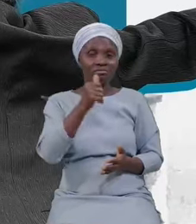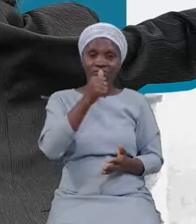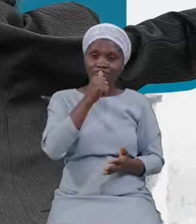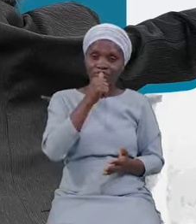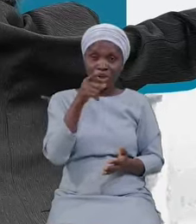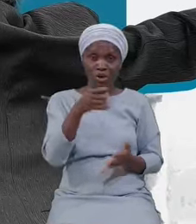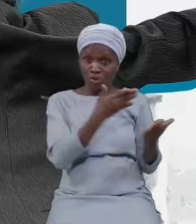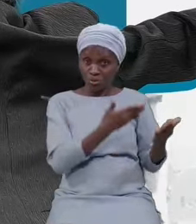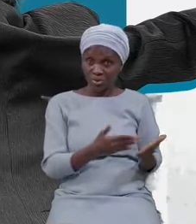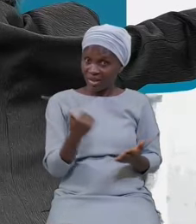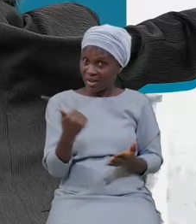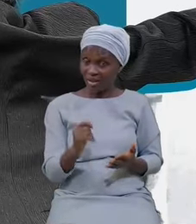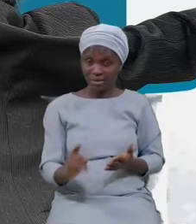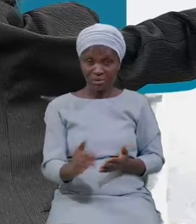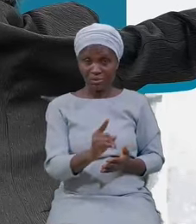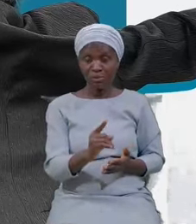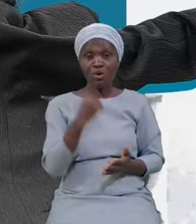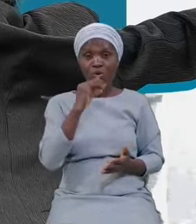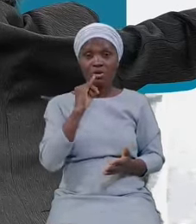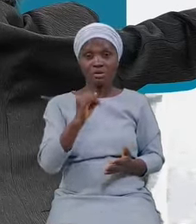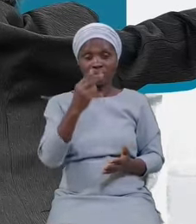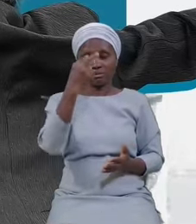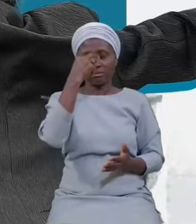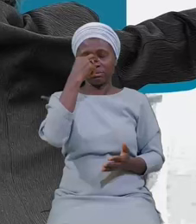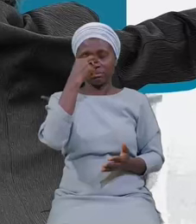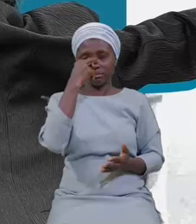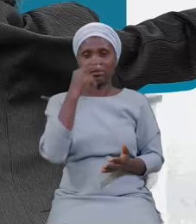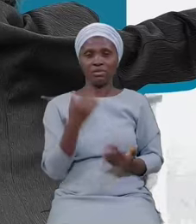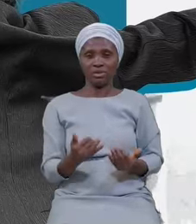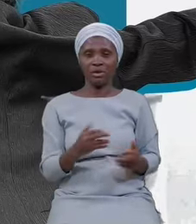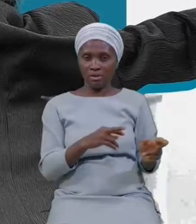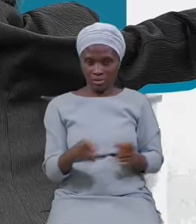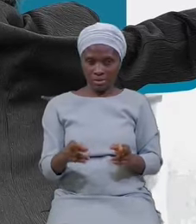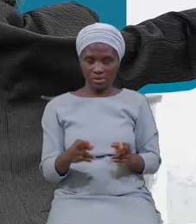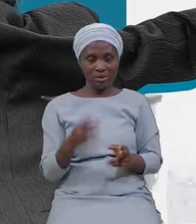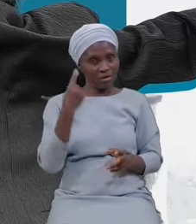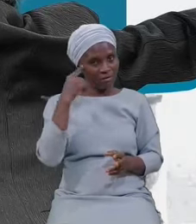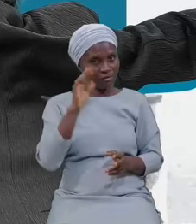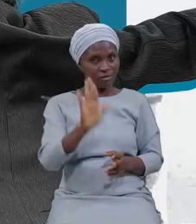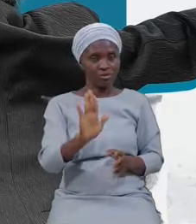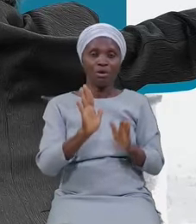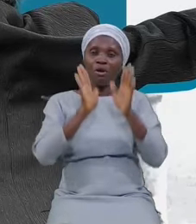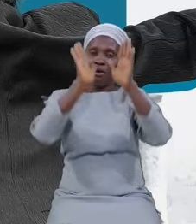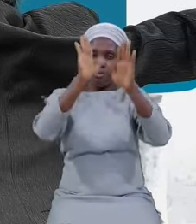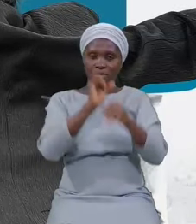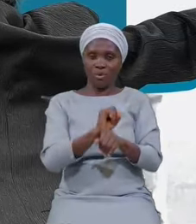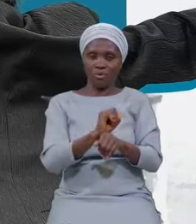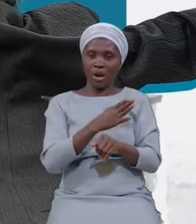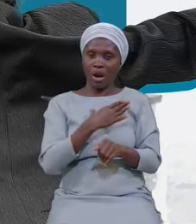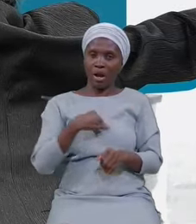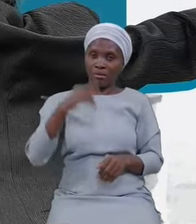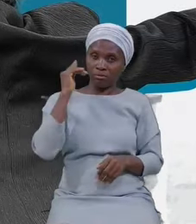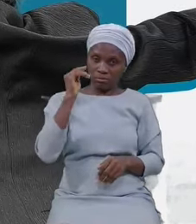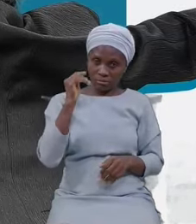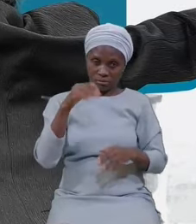ou bien si c'est vous-même qui êtes malade, préparez-vous, parce que vous aurez votre miracle ce soir. Ou bien c'est